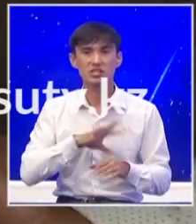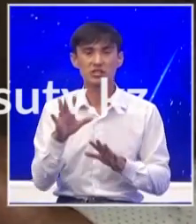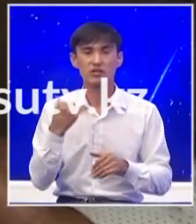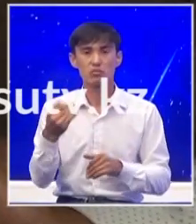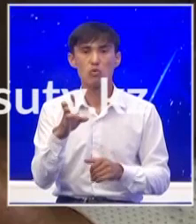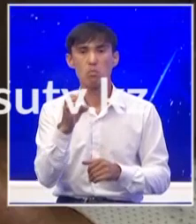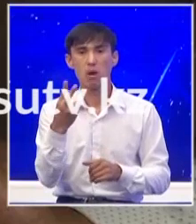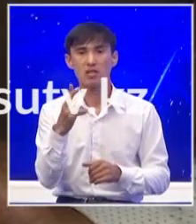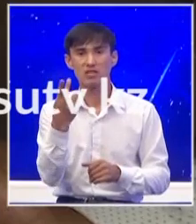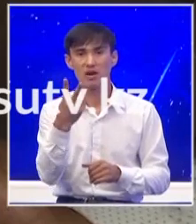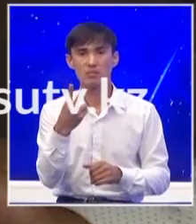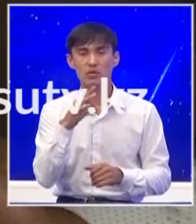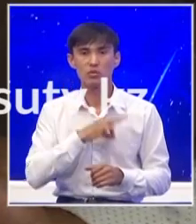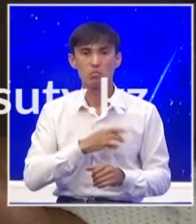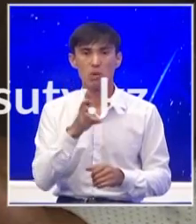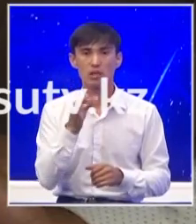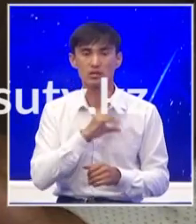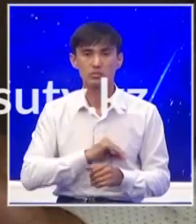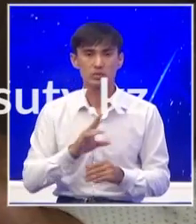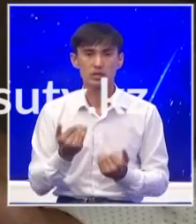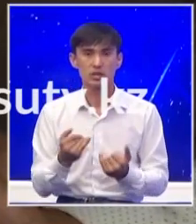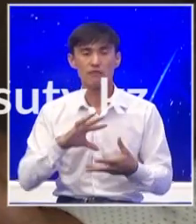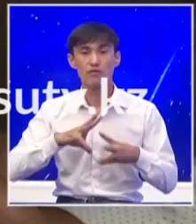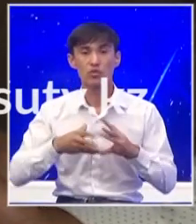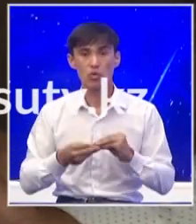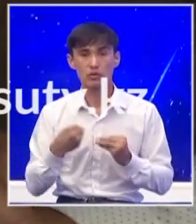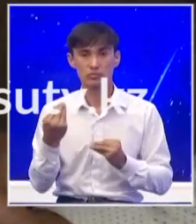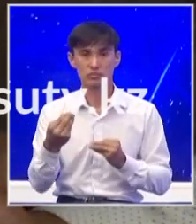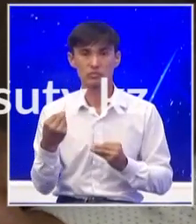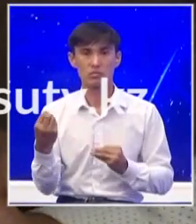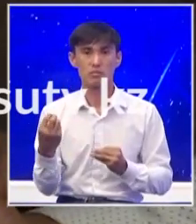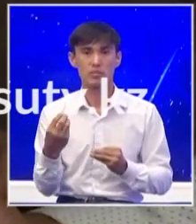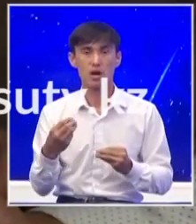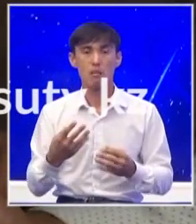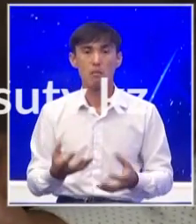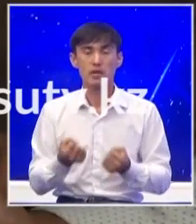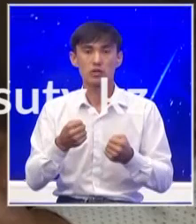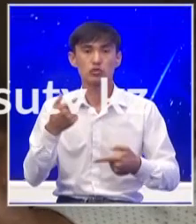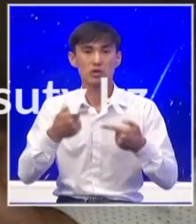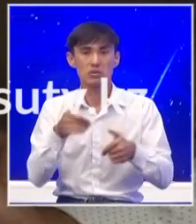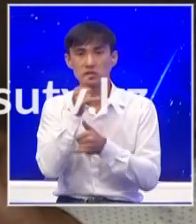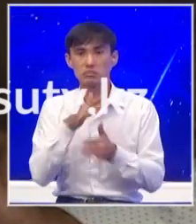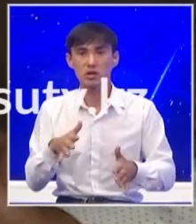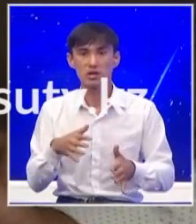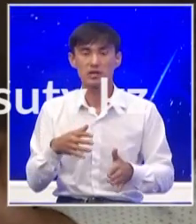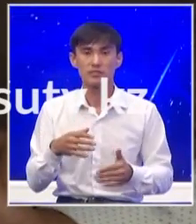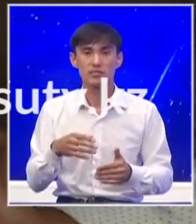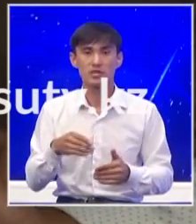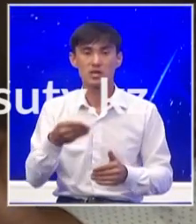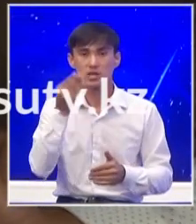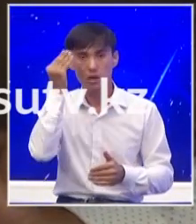тоже 2 подхода не засчитали, но в итоге он поднял столько, что соперники потом не смогли. Ни японец,